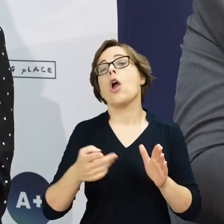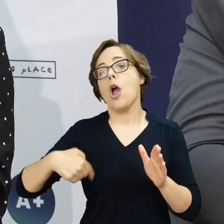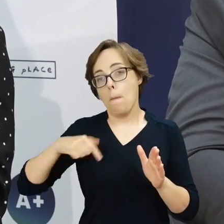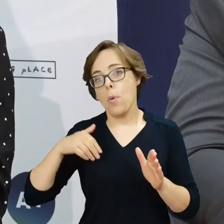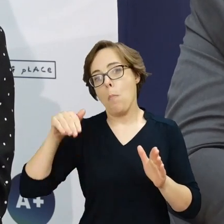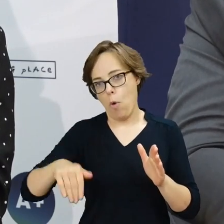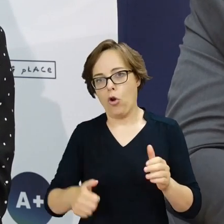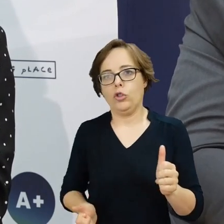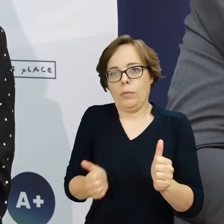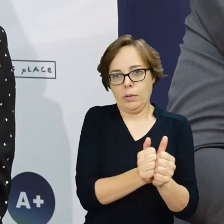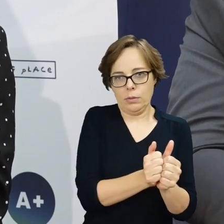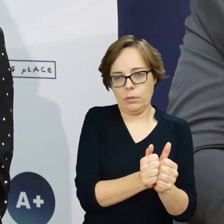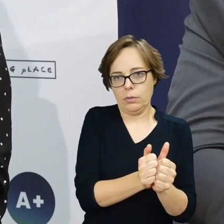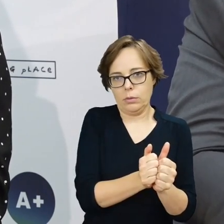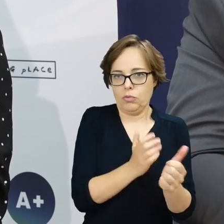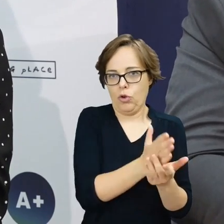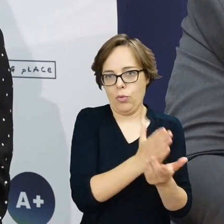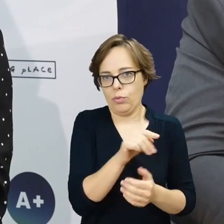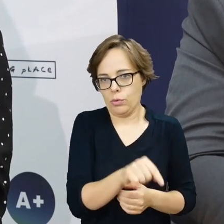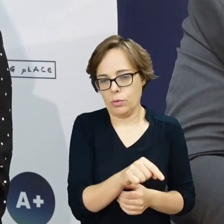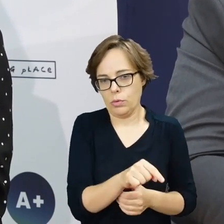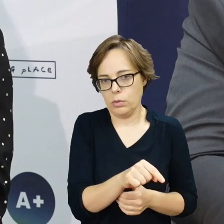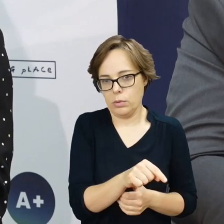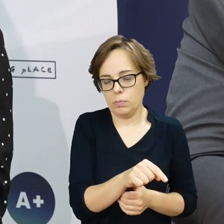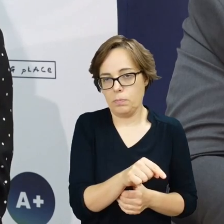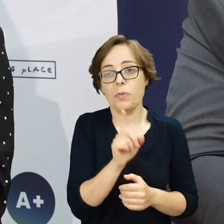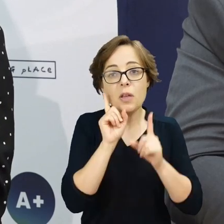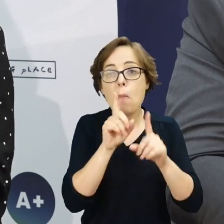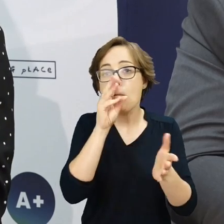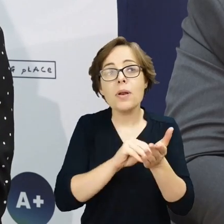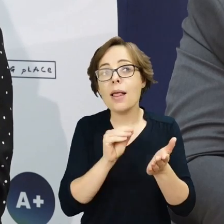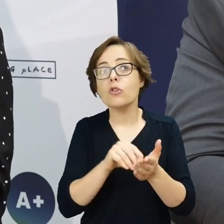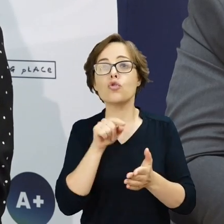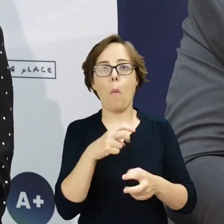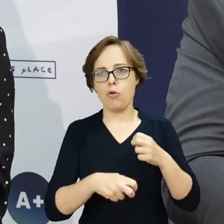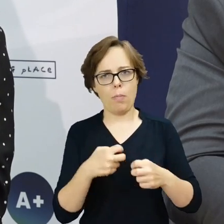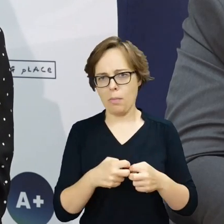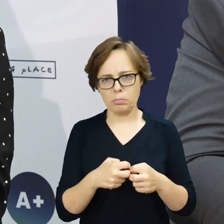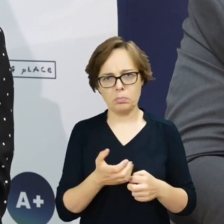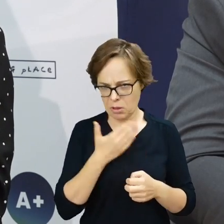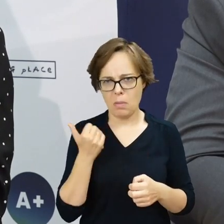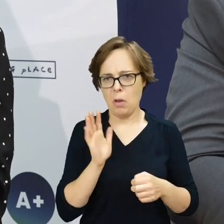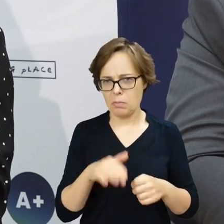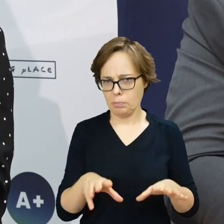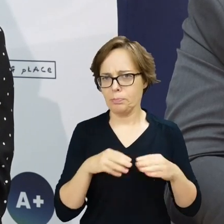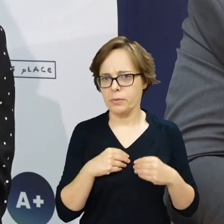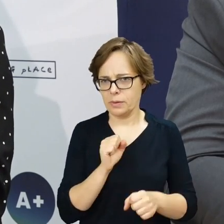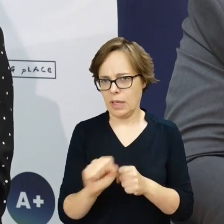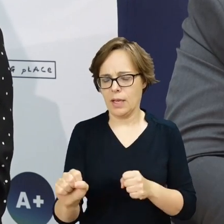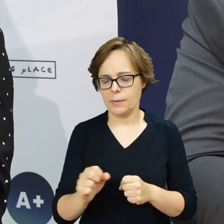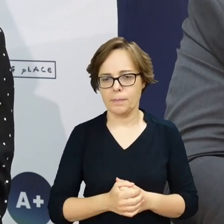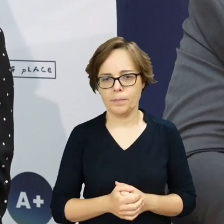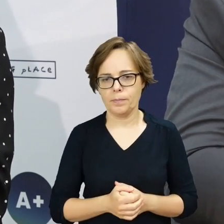w praktyce to akurat nie wywołuje większych problemów, no co umożliwia